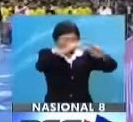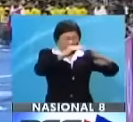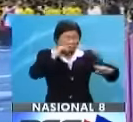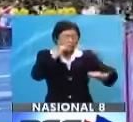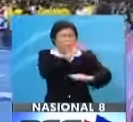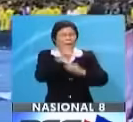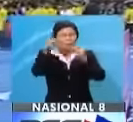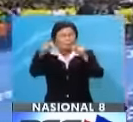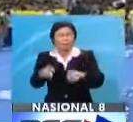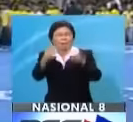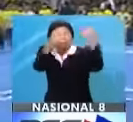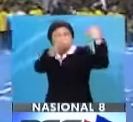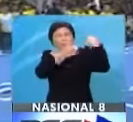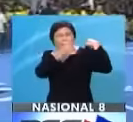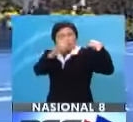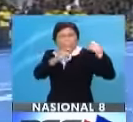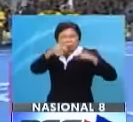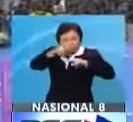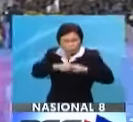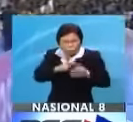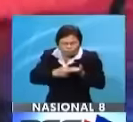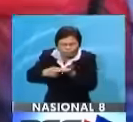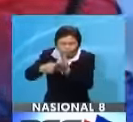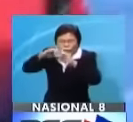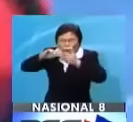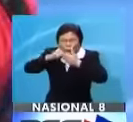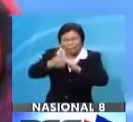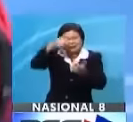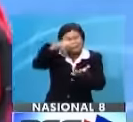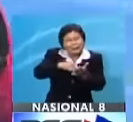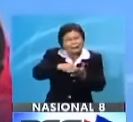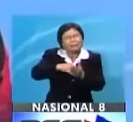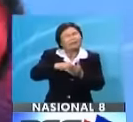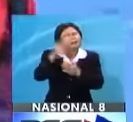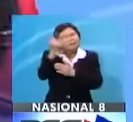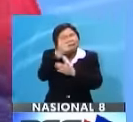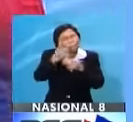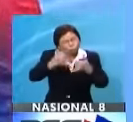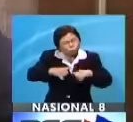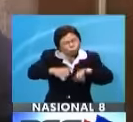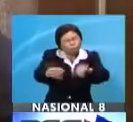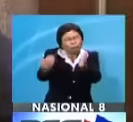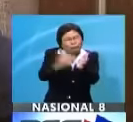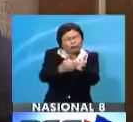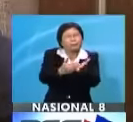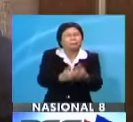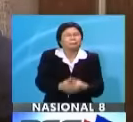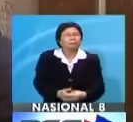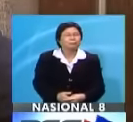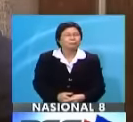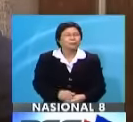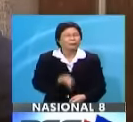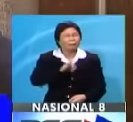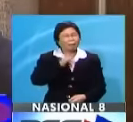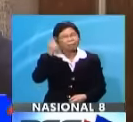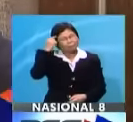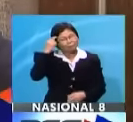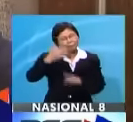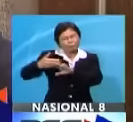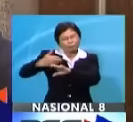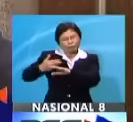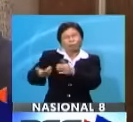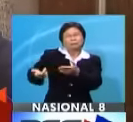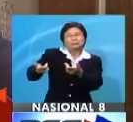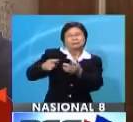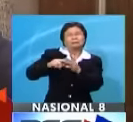pihak berwajib seharusnya duduk berbincang menangani masalah ini dari terus berulang. So I think before we start